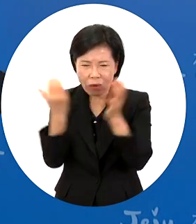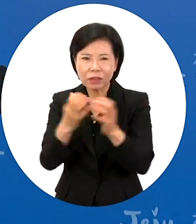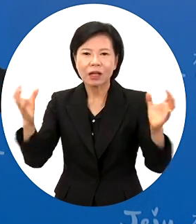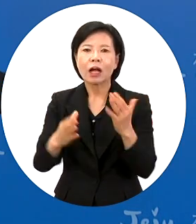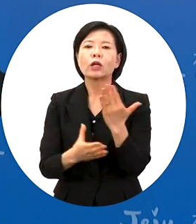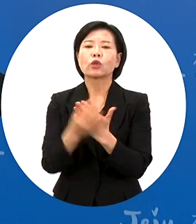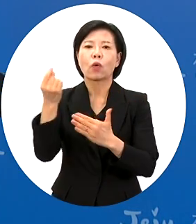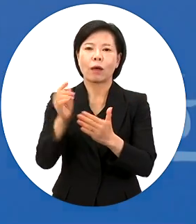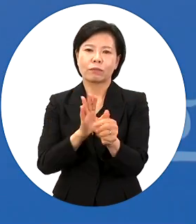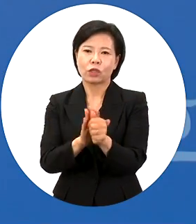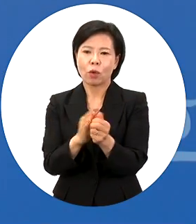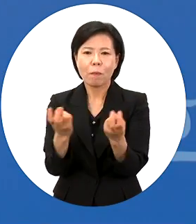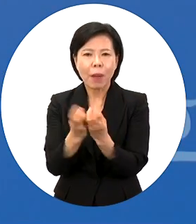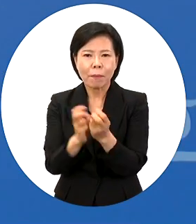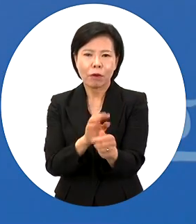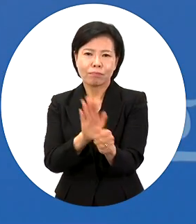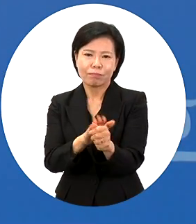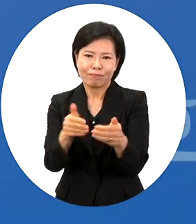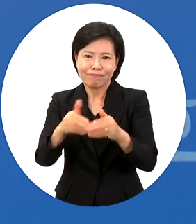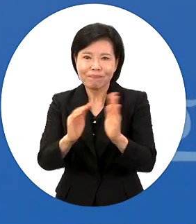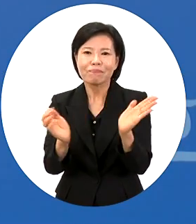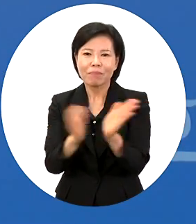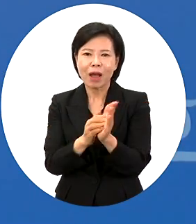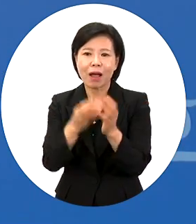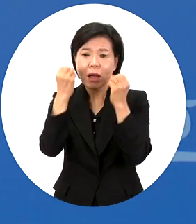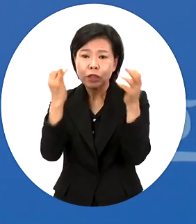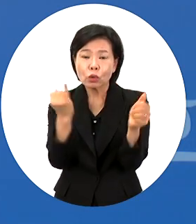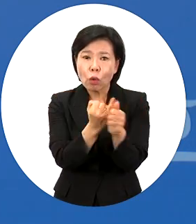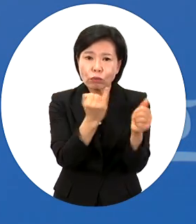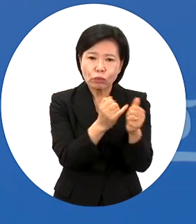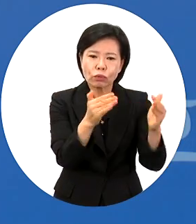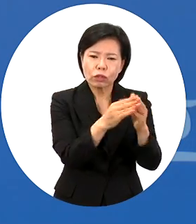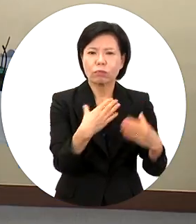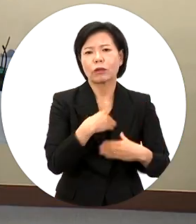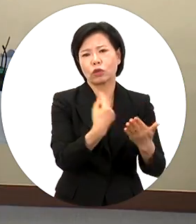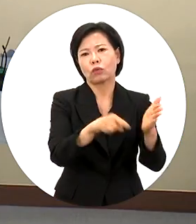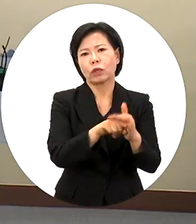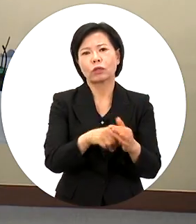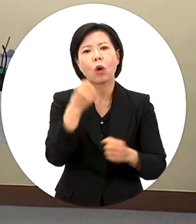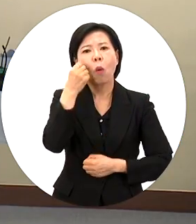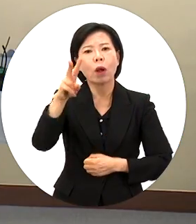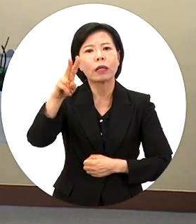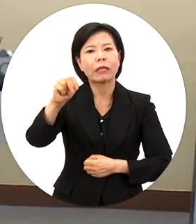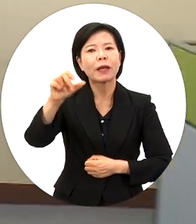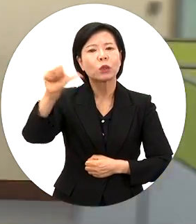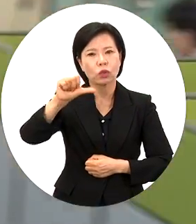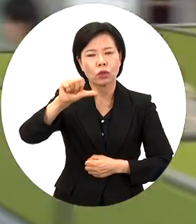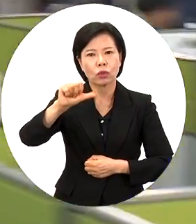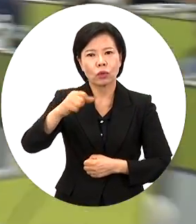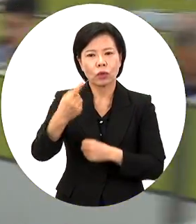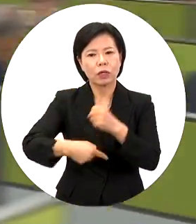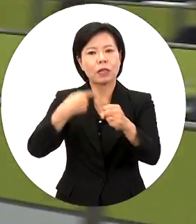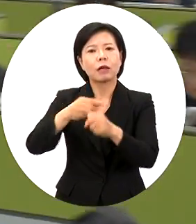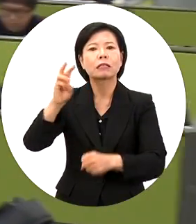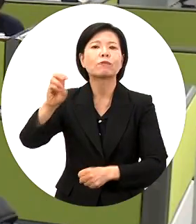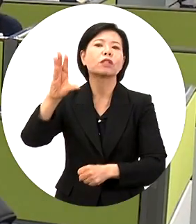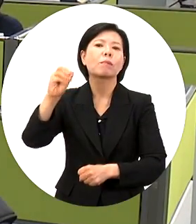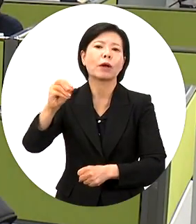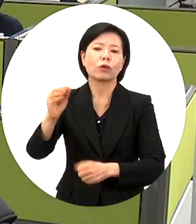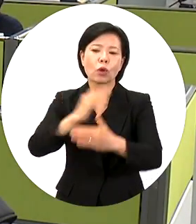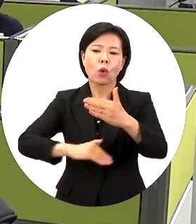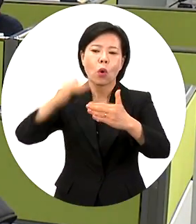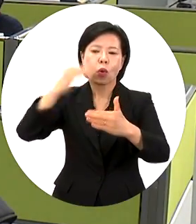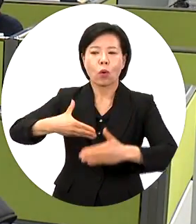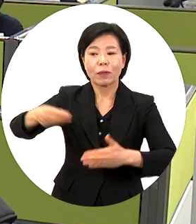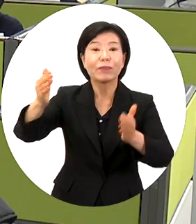3전반에 걸친 종합지원책을 수립했습니다. 우선 신혼부부 주거 안정을 위해 월 2만 5천 원, 연